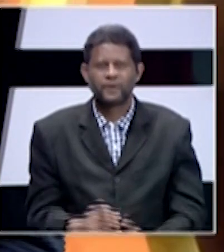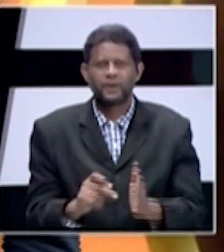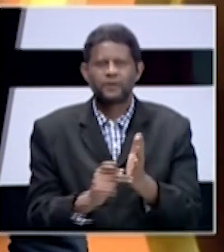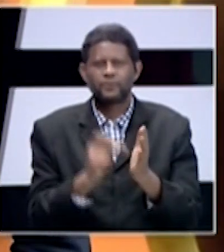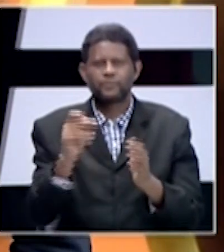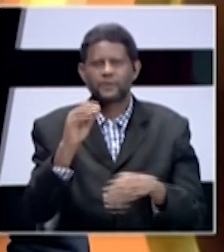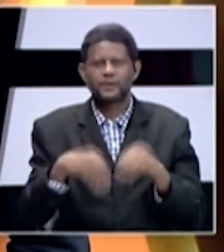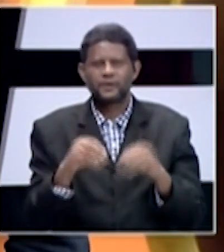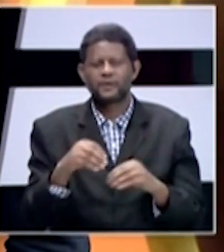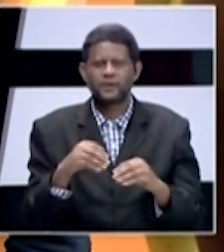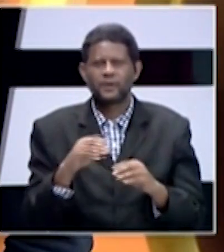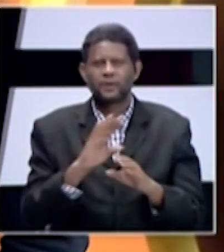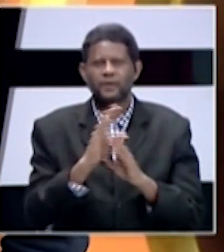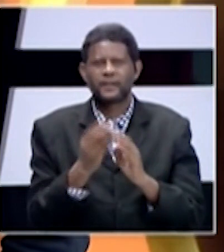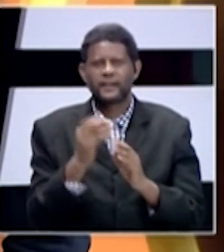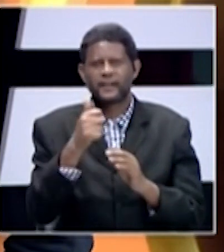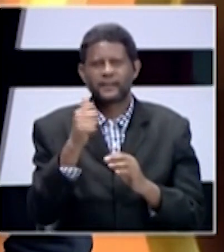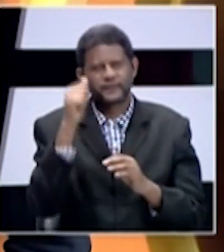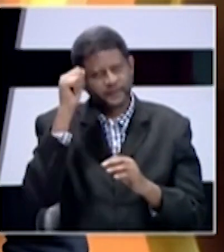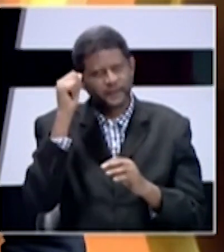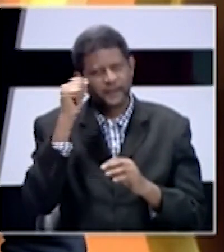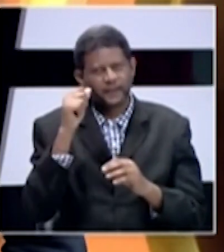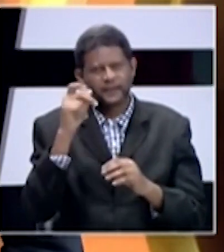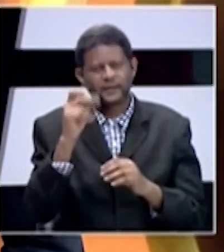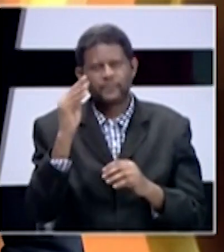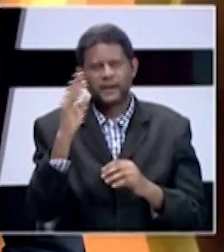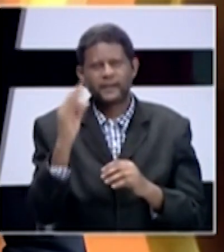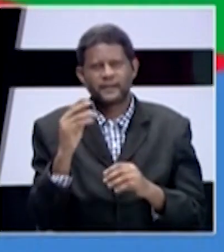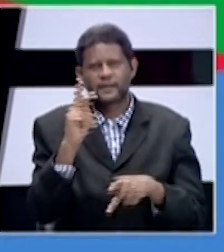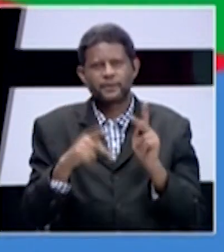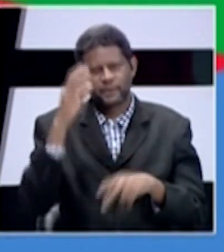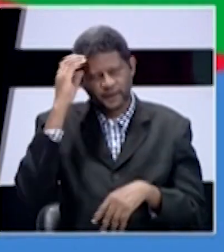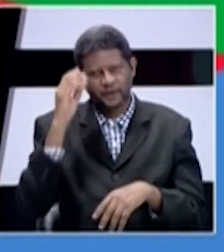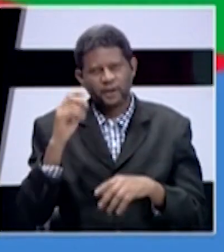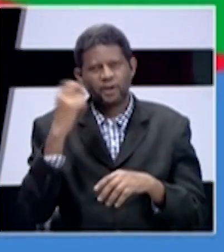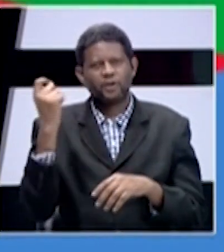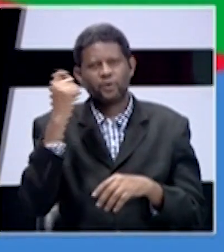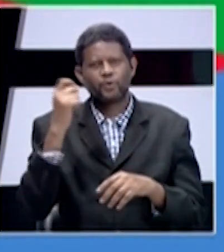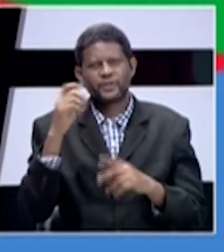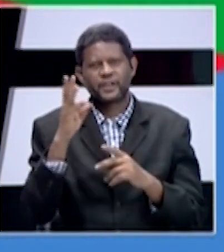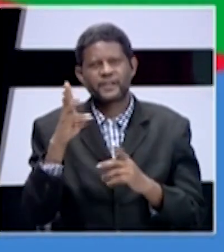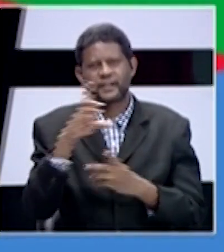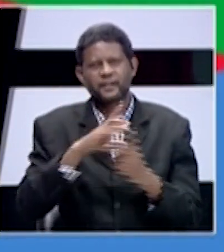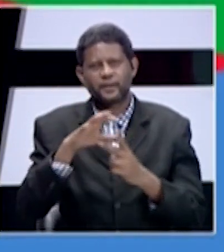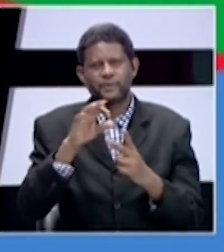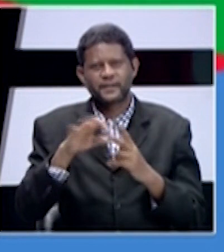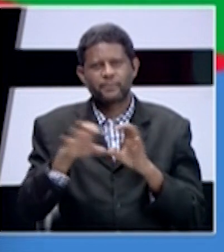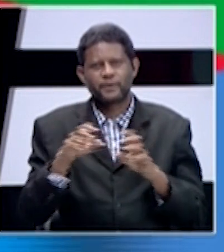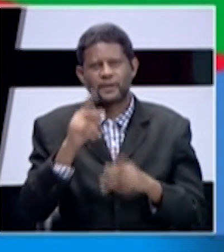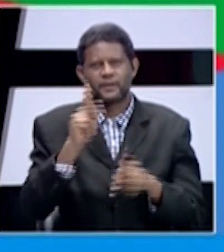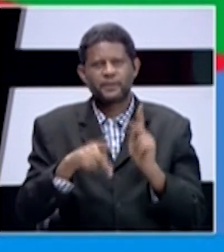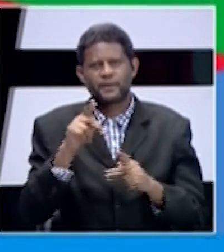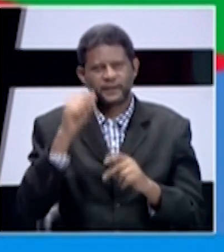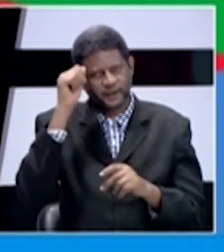ديمقراطياوي من قصقاصا هو ايرترا ديمساي حزبن منغستن تگراي او تشارشاي كللو مرص امكيادوم نهزبتات